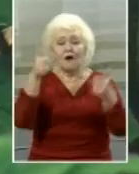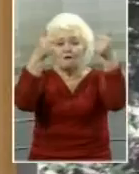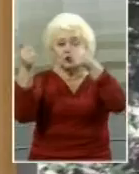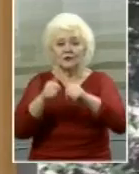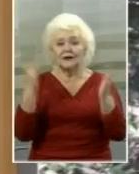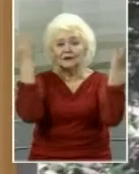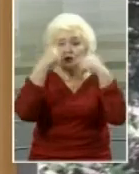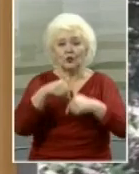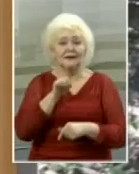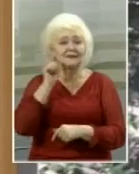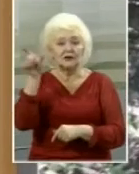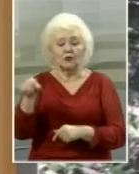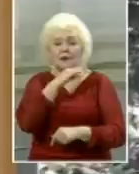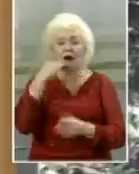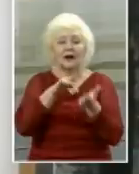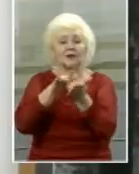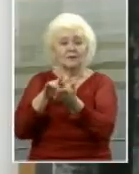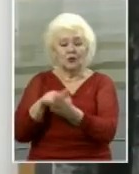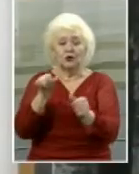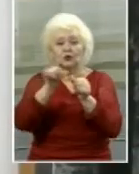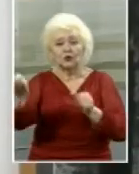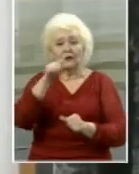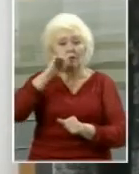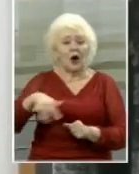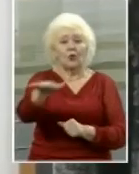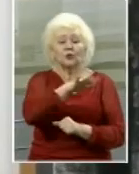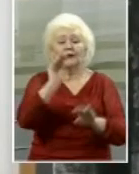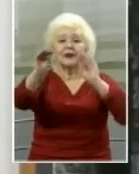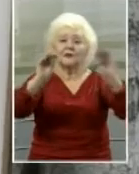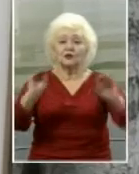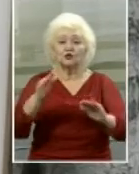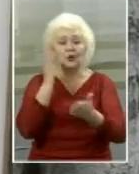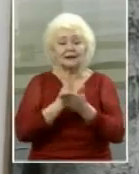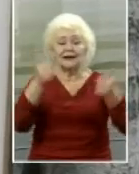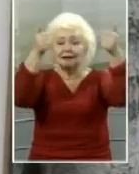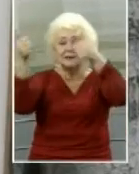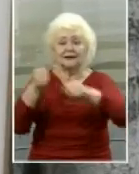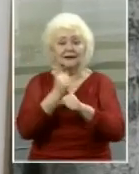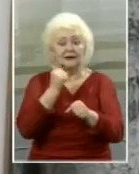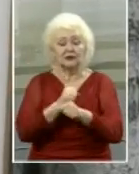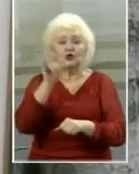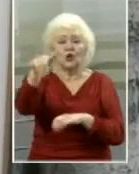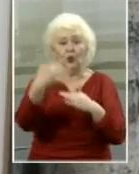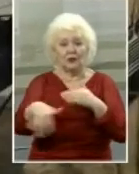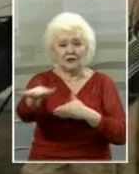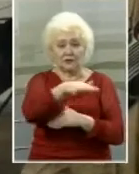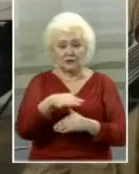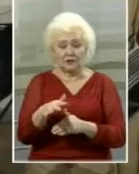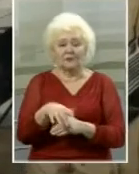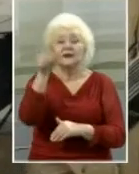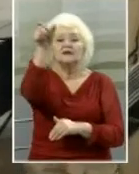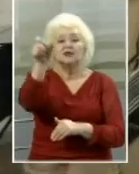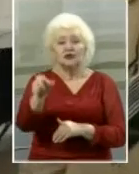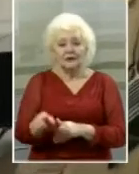з юнацтва. Багато мандрує, зокрема і Україною. В експозиції є й світлини, зроблені у Херсоні.